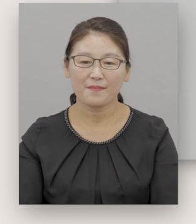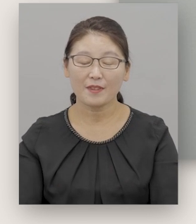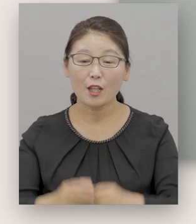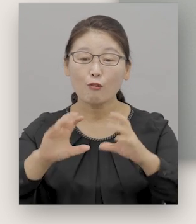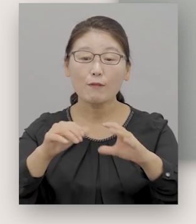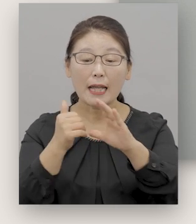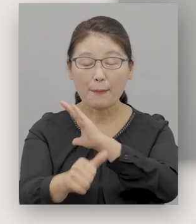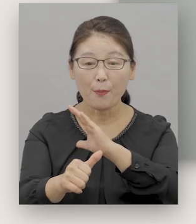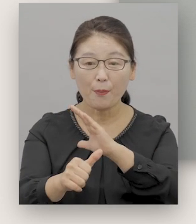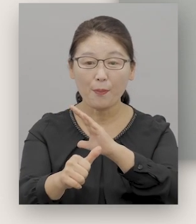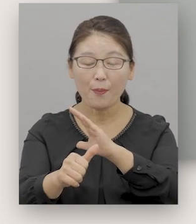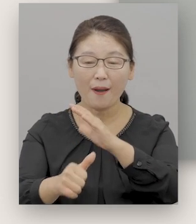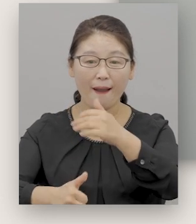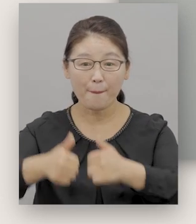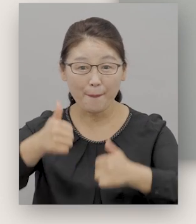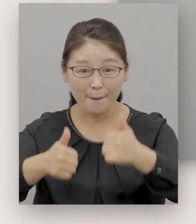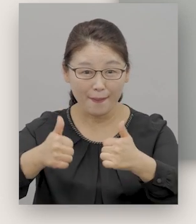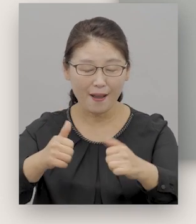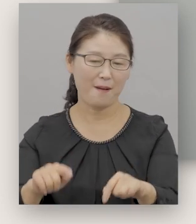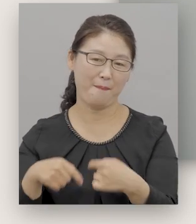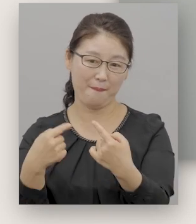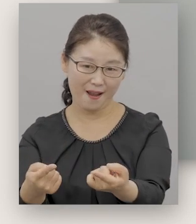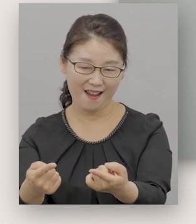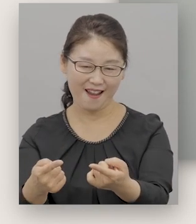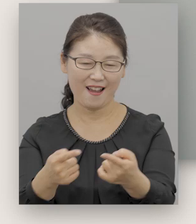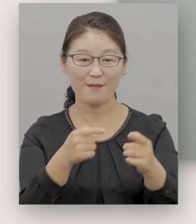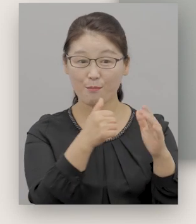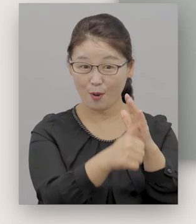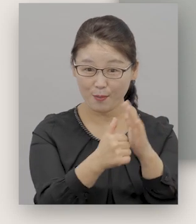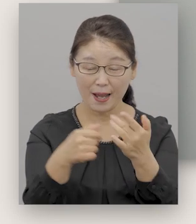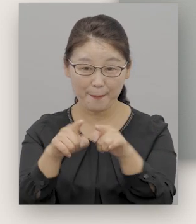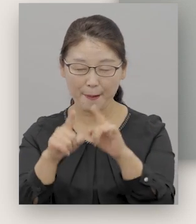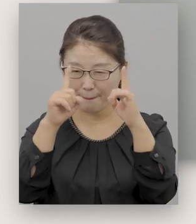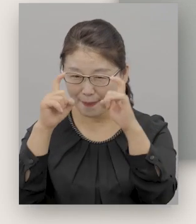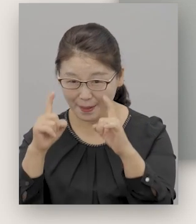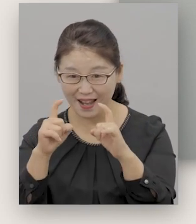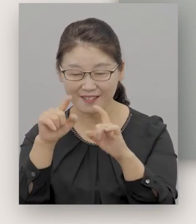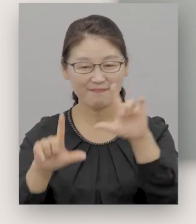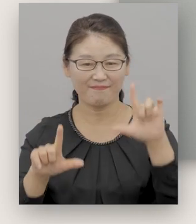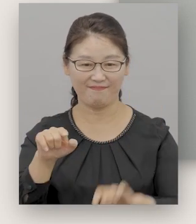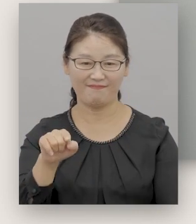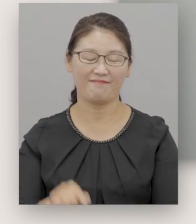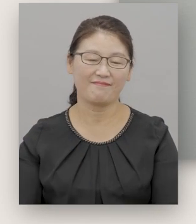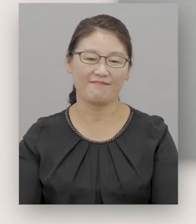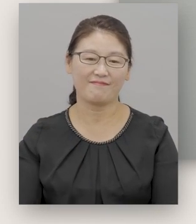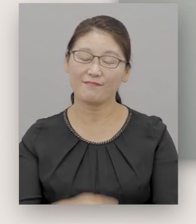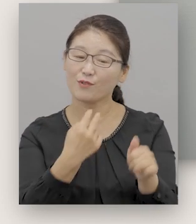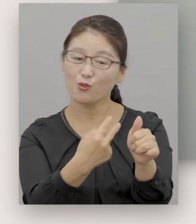그 국가대표 선수권 그 선수들과 같이 찍은 사진이고요. 뒷샹은